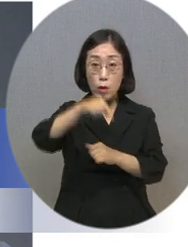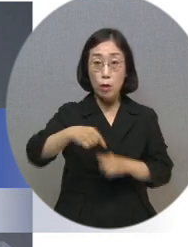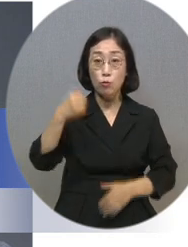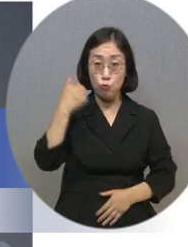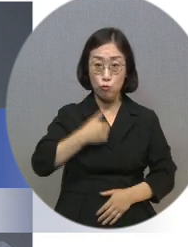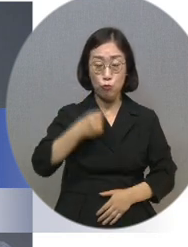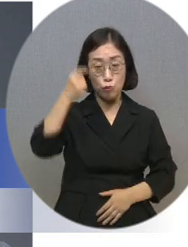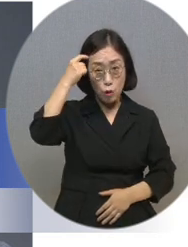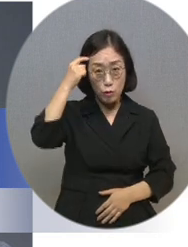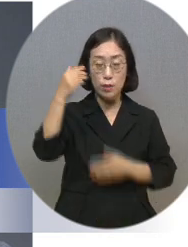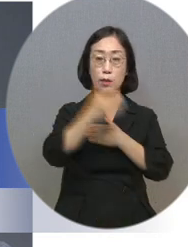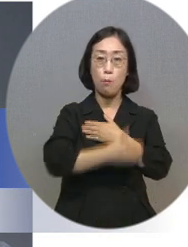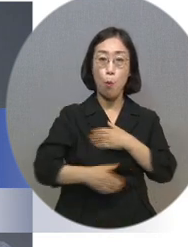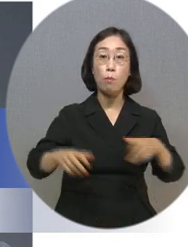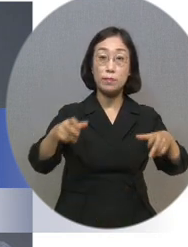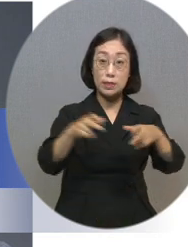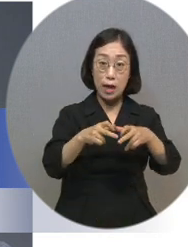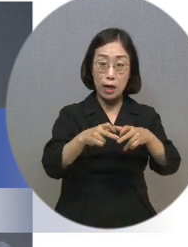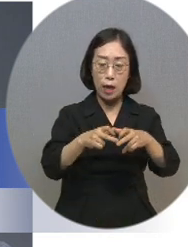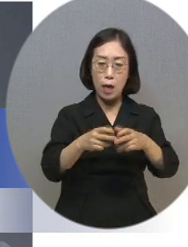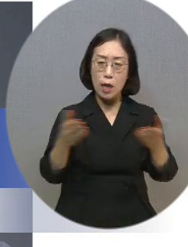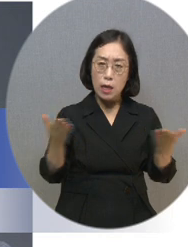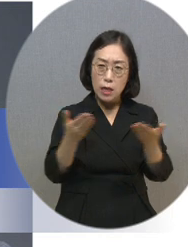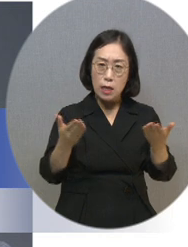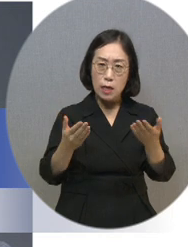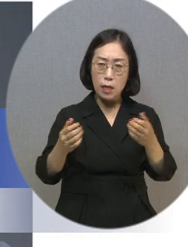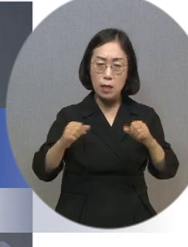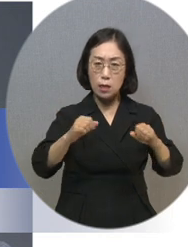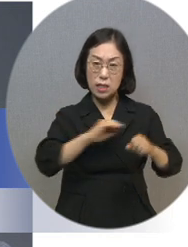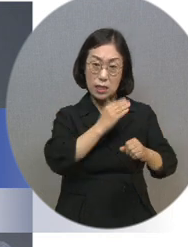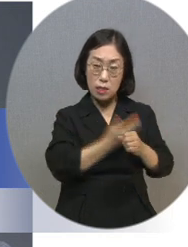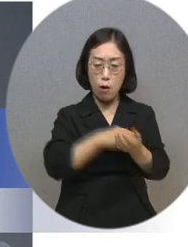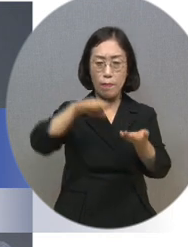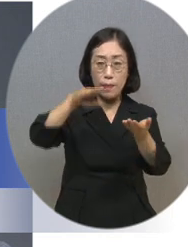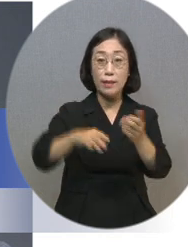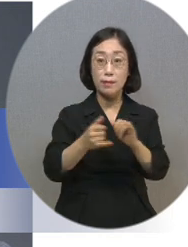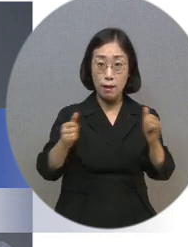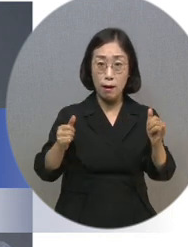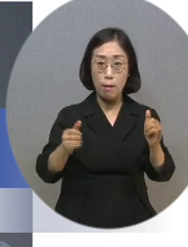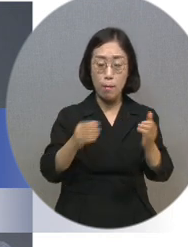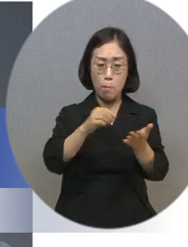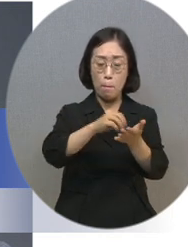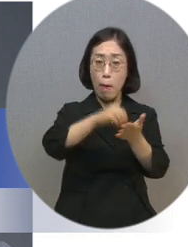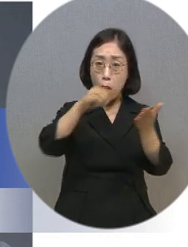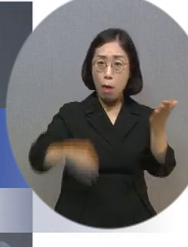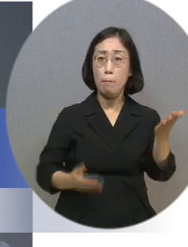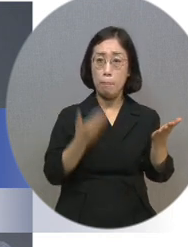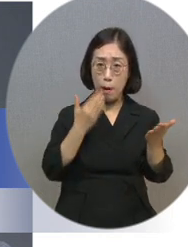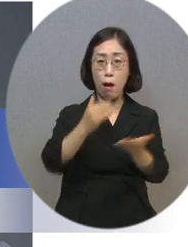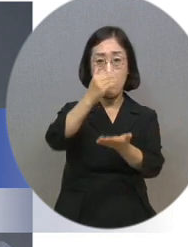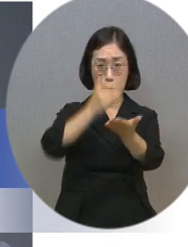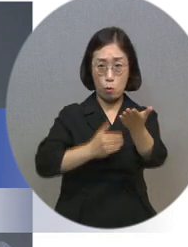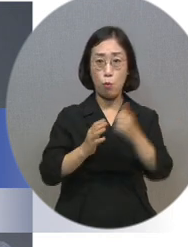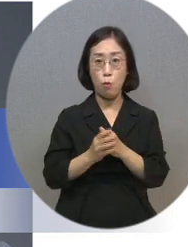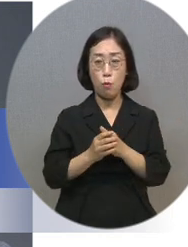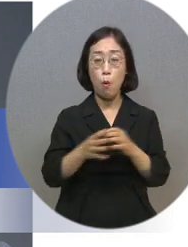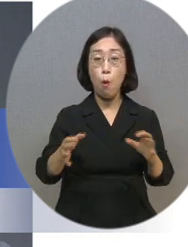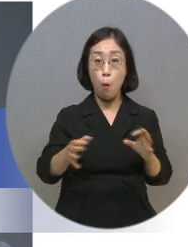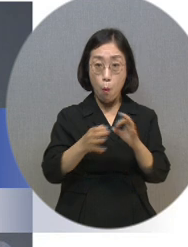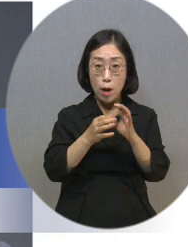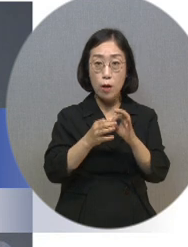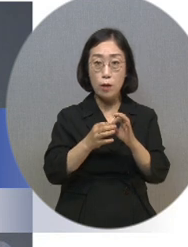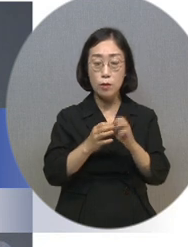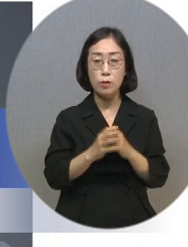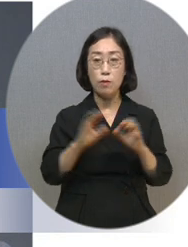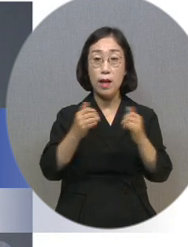정신장애나 신체장애로이 근로 능력이 현저히 낮은 사람을 명시하고 있습니다 이와 관련해 오늘 기사에서는